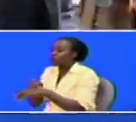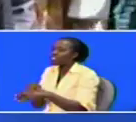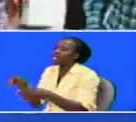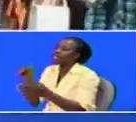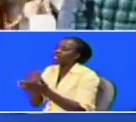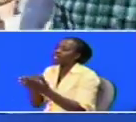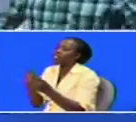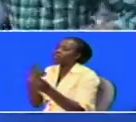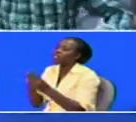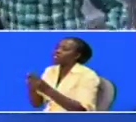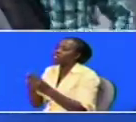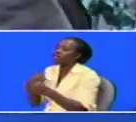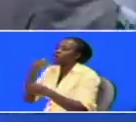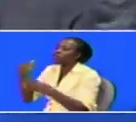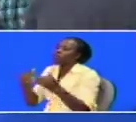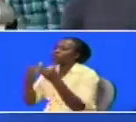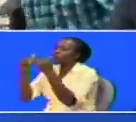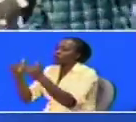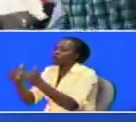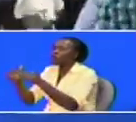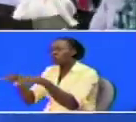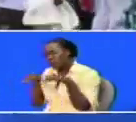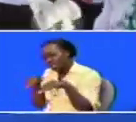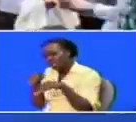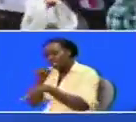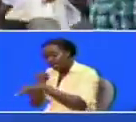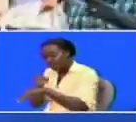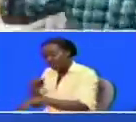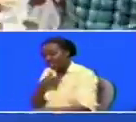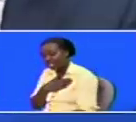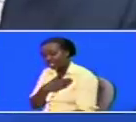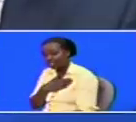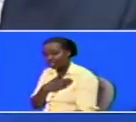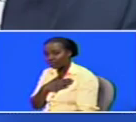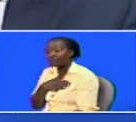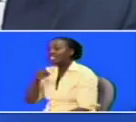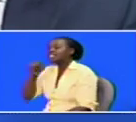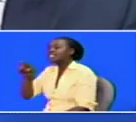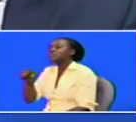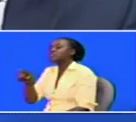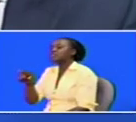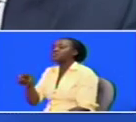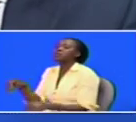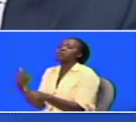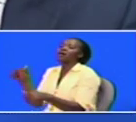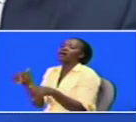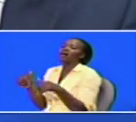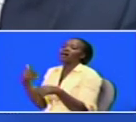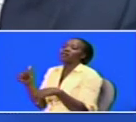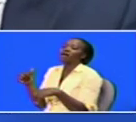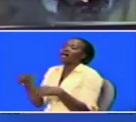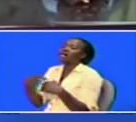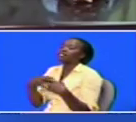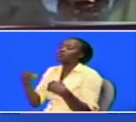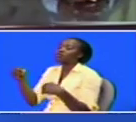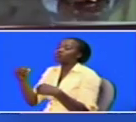umeahirishwa. Kwa hiyo tunangoja kuitwa. Na ndio kapata kwamba wao bado wakawa wametupeleka kotini ambayo ilikuwa